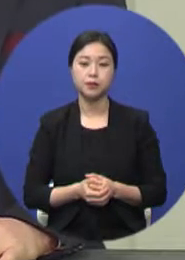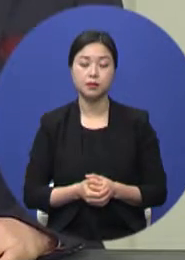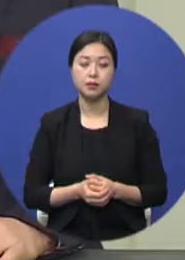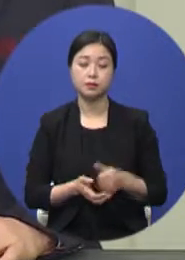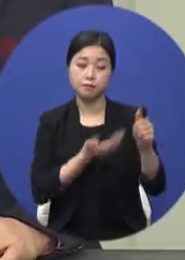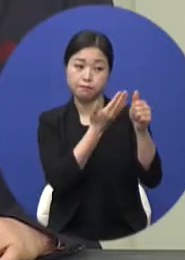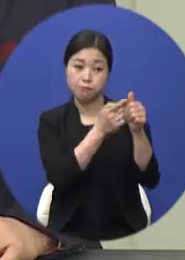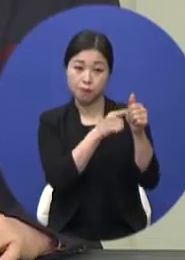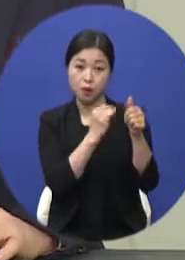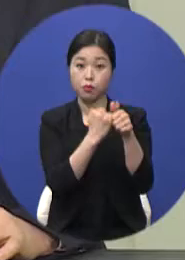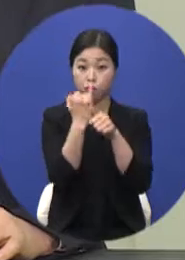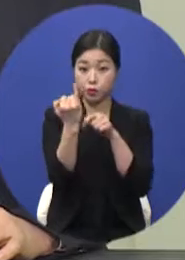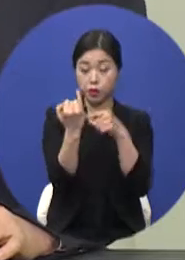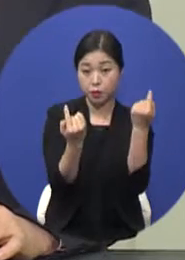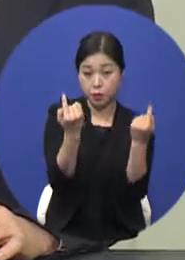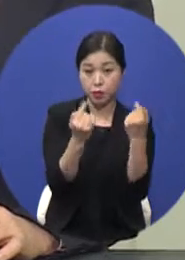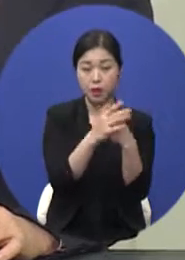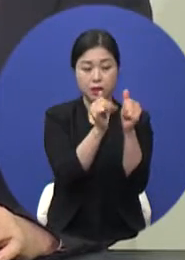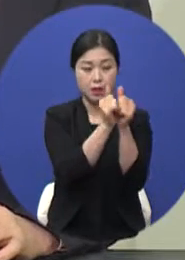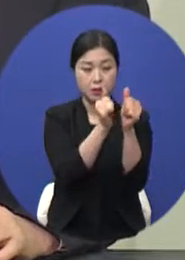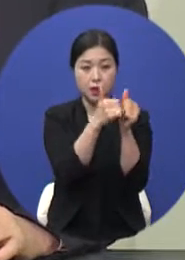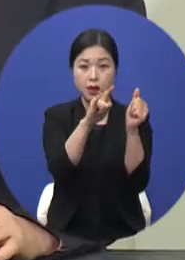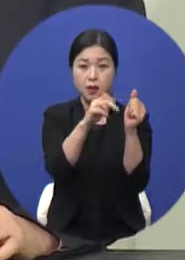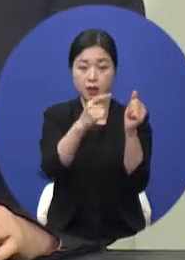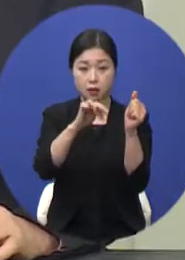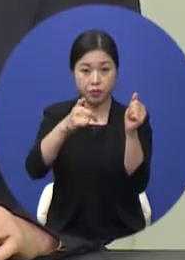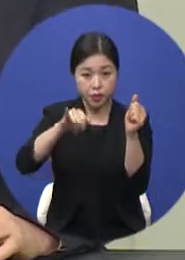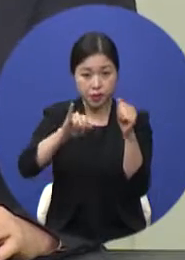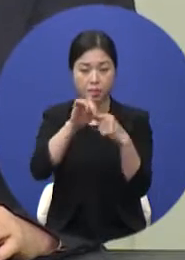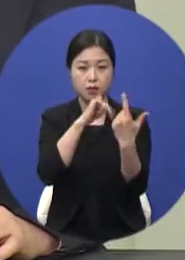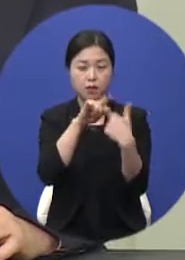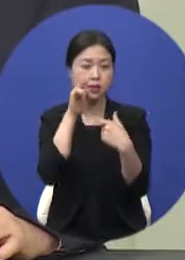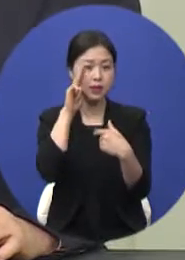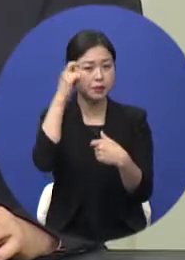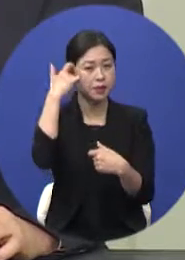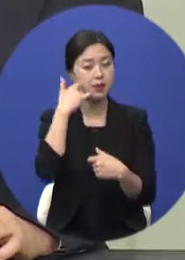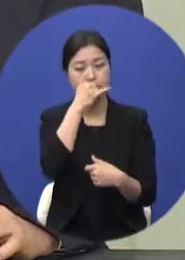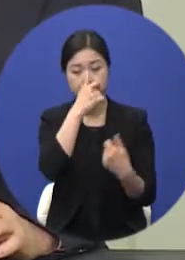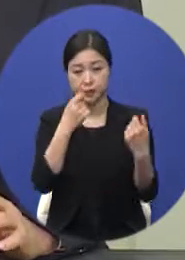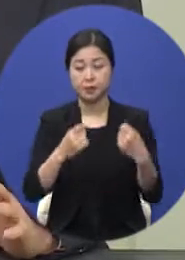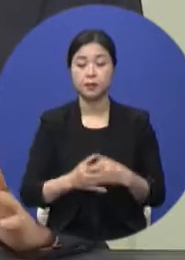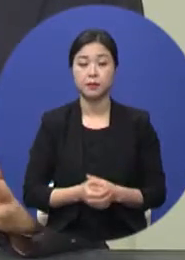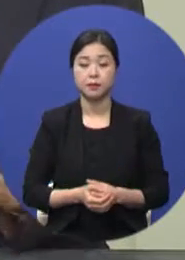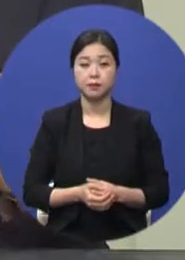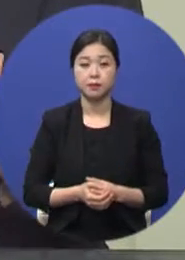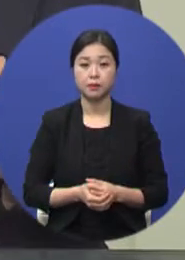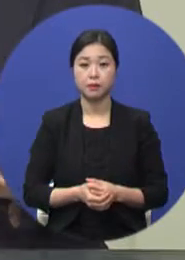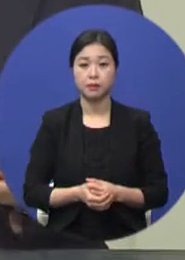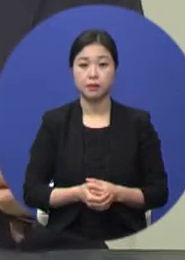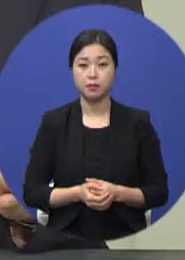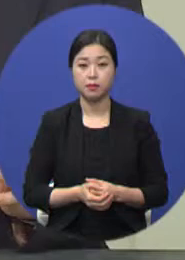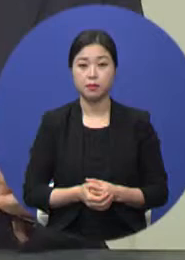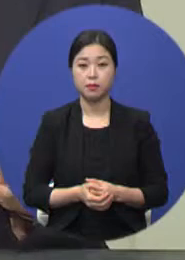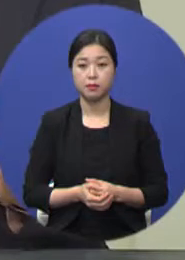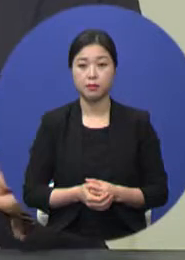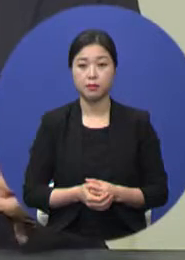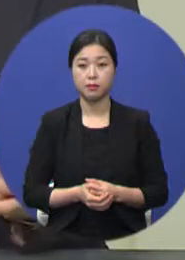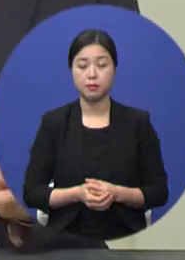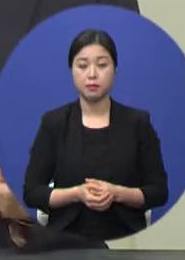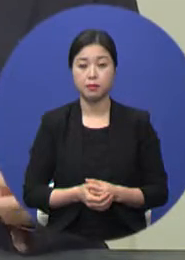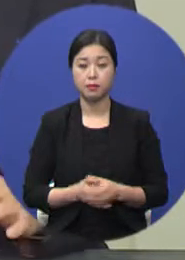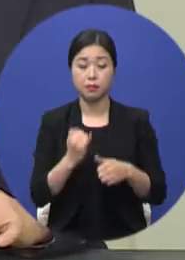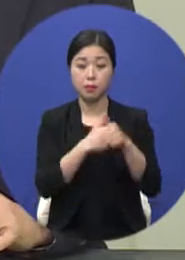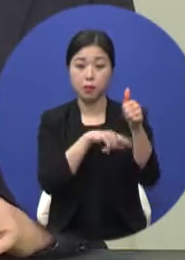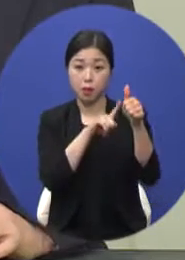그 부인보다는 남성 갱년기가 더 심한 분이 아닌가 생각이 듭니다. 왜냐면은 그렇죠. 그 보통적으로 이제